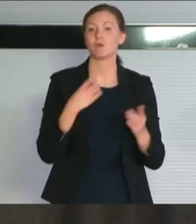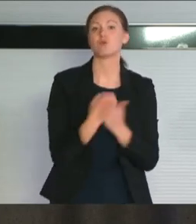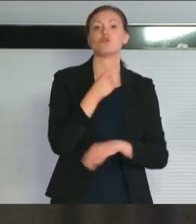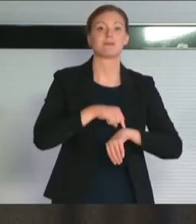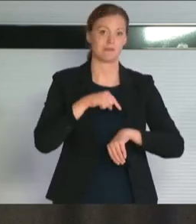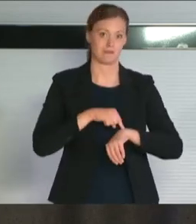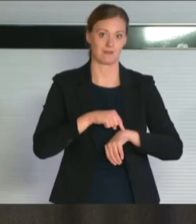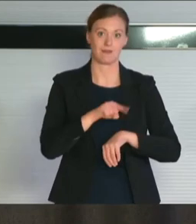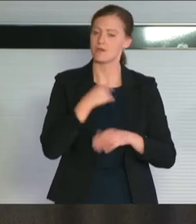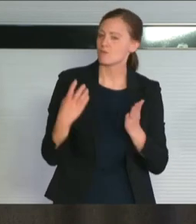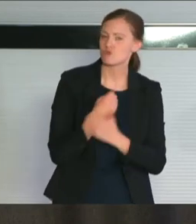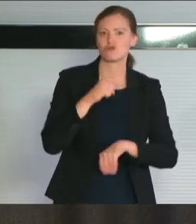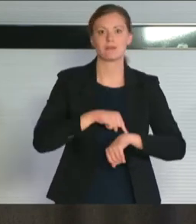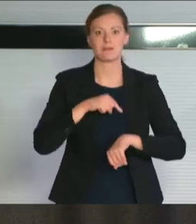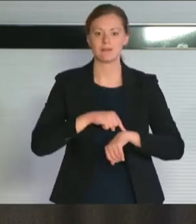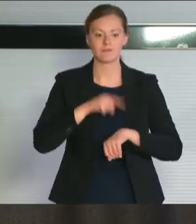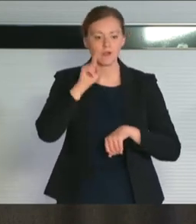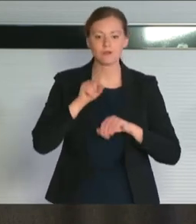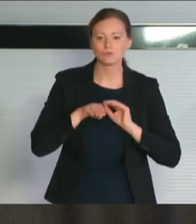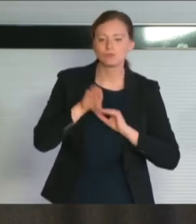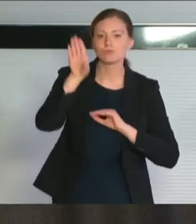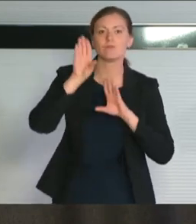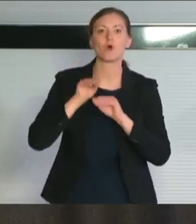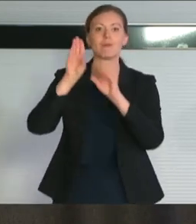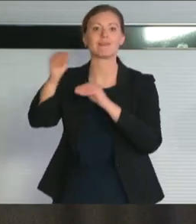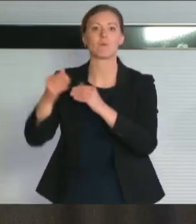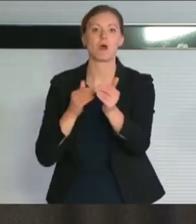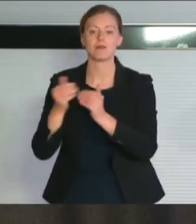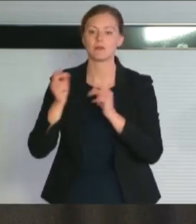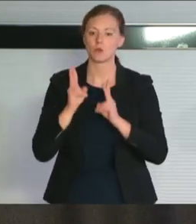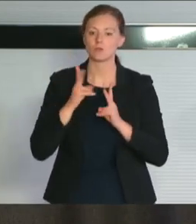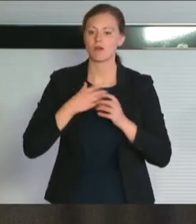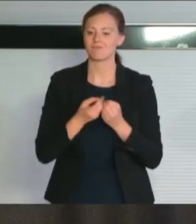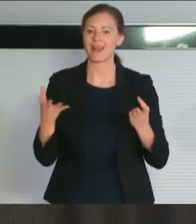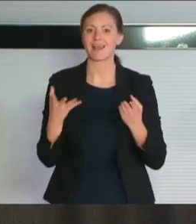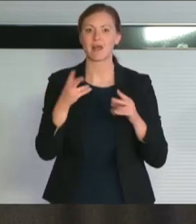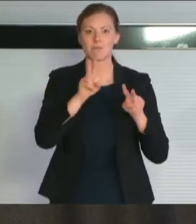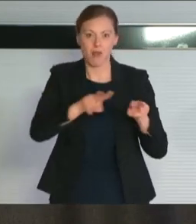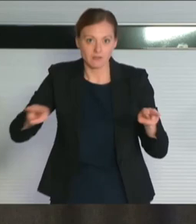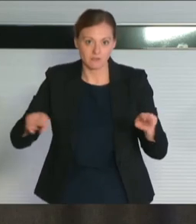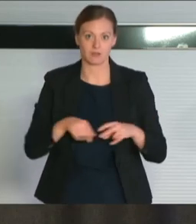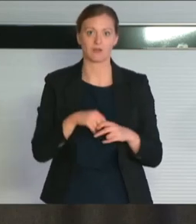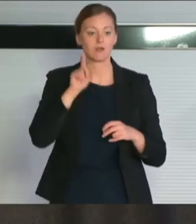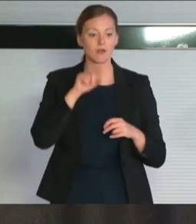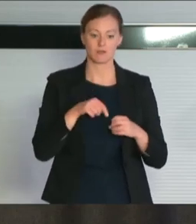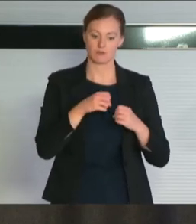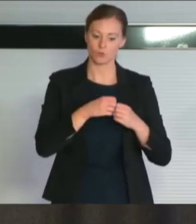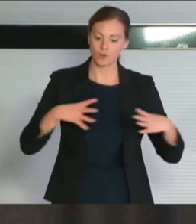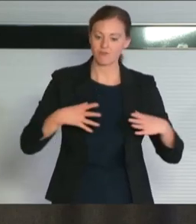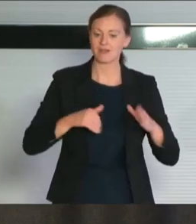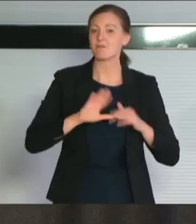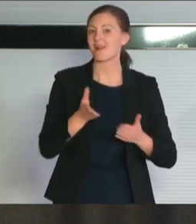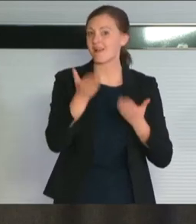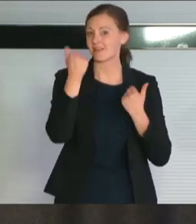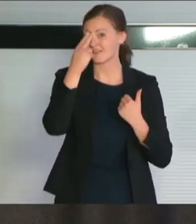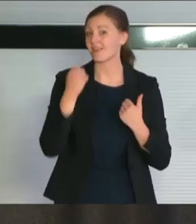vil vi vinne tid til å forbedre behandlingen og sørge for flere plasser. Vi vil vinne tid til å utvikle enklere tester til så